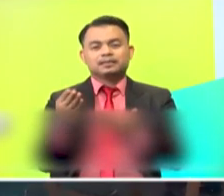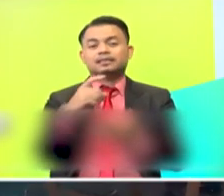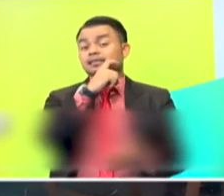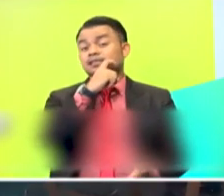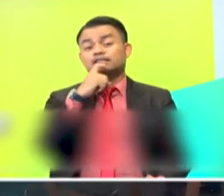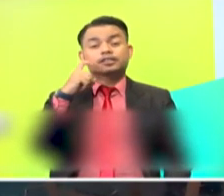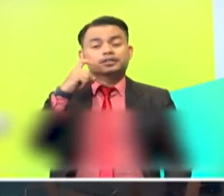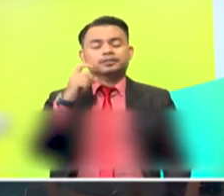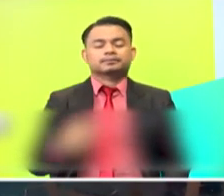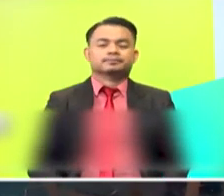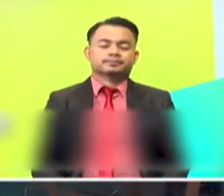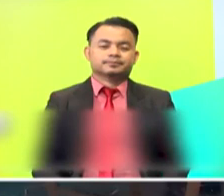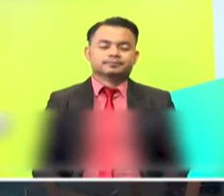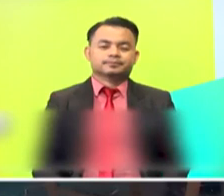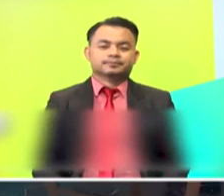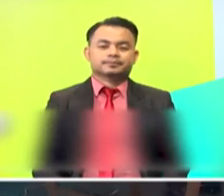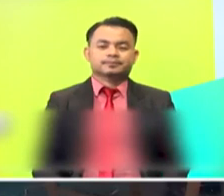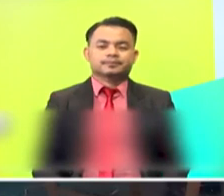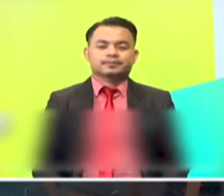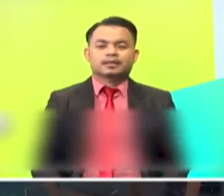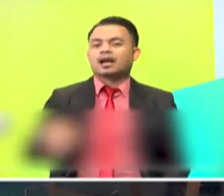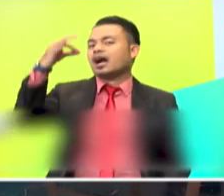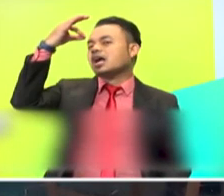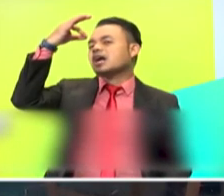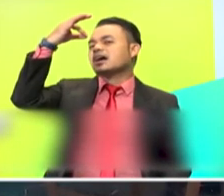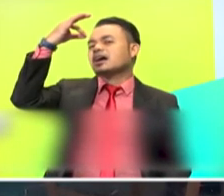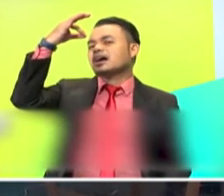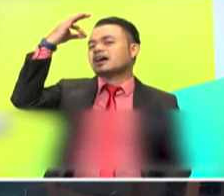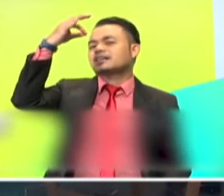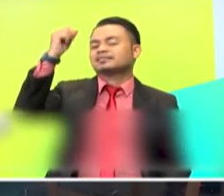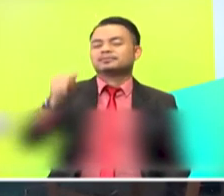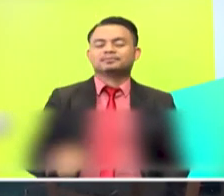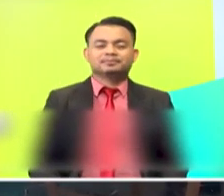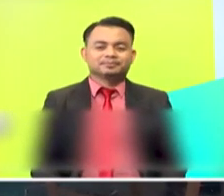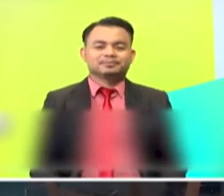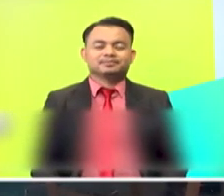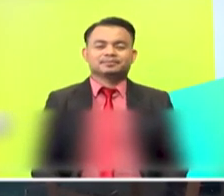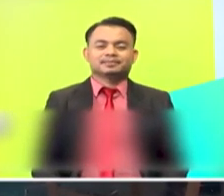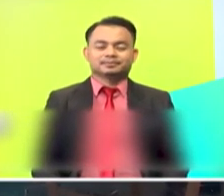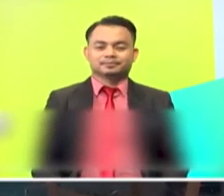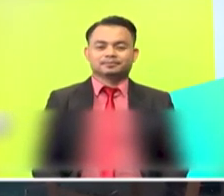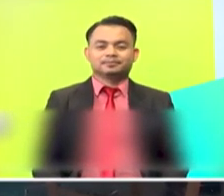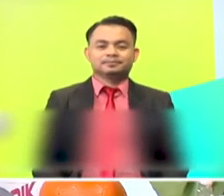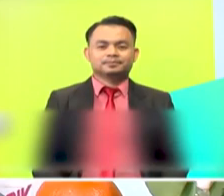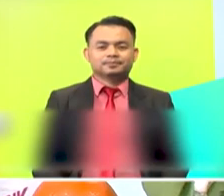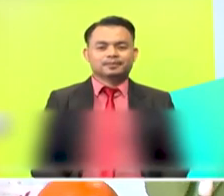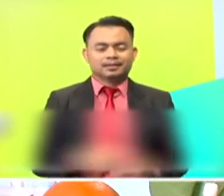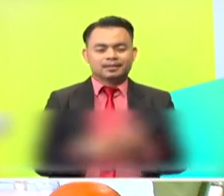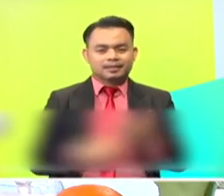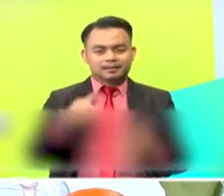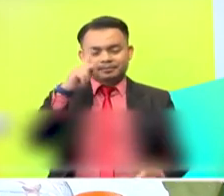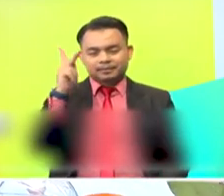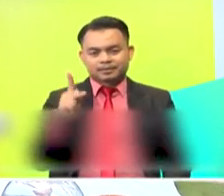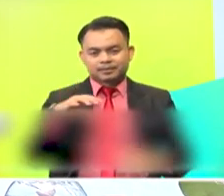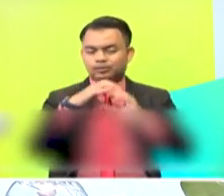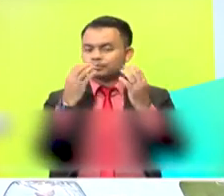dan seterusnya anggoa jadi di rumah fully mencoba Apakah kumpulan